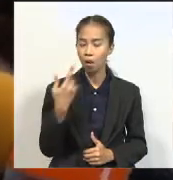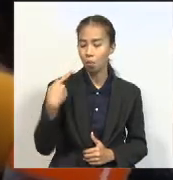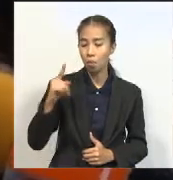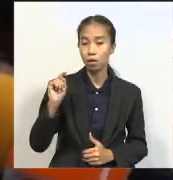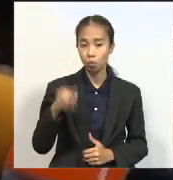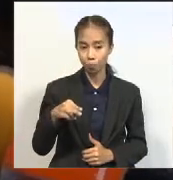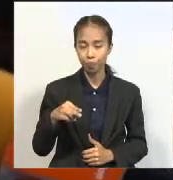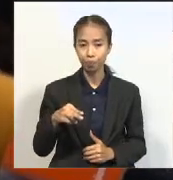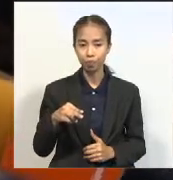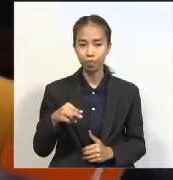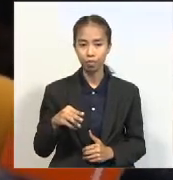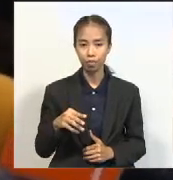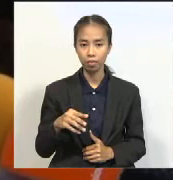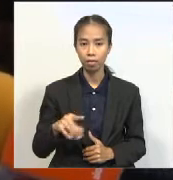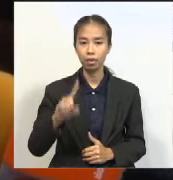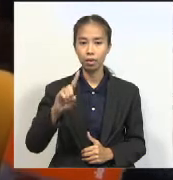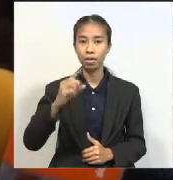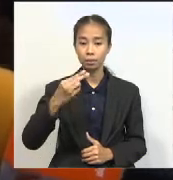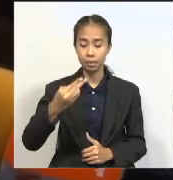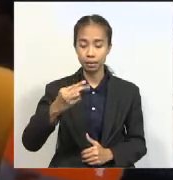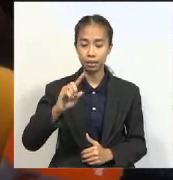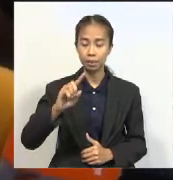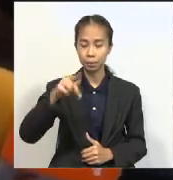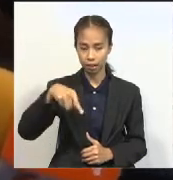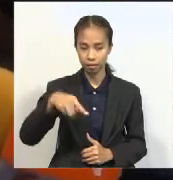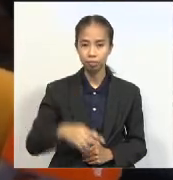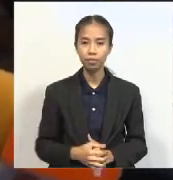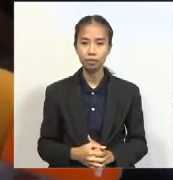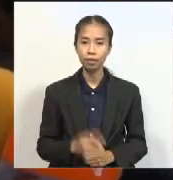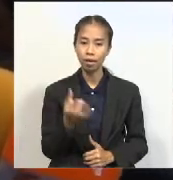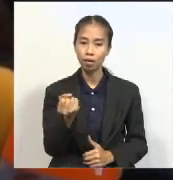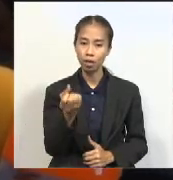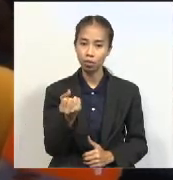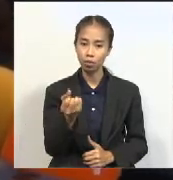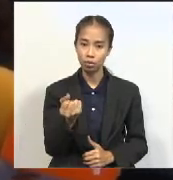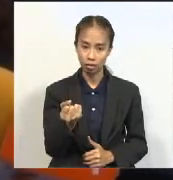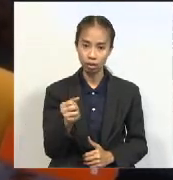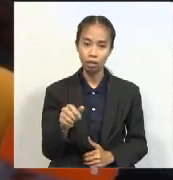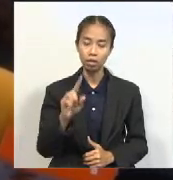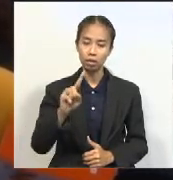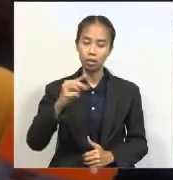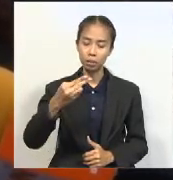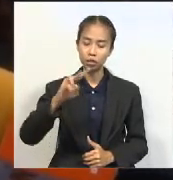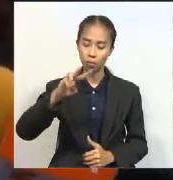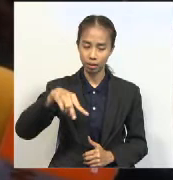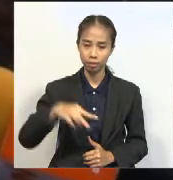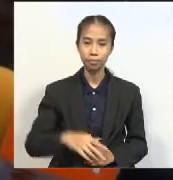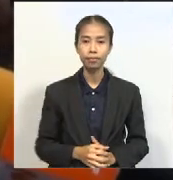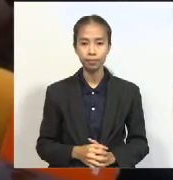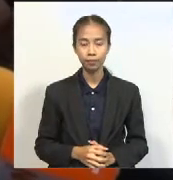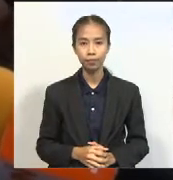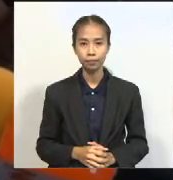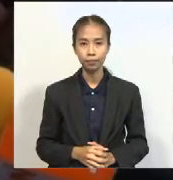มตันละ11,000แล้วก็ข้าวเหนียวตันละ12,000